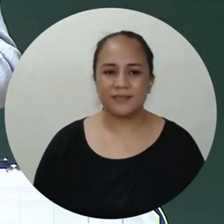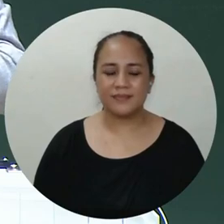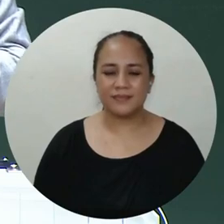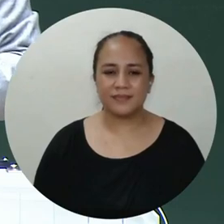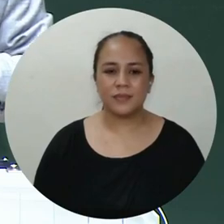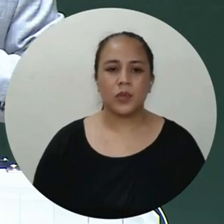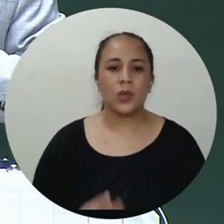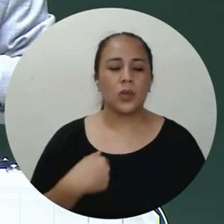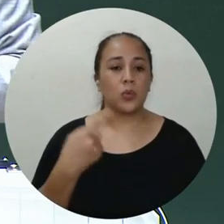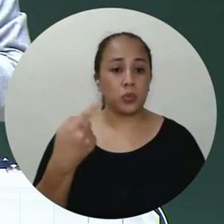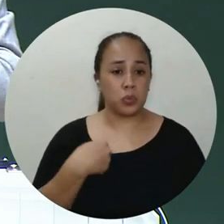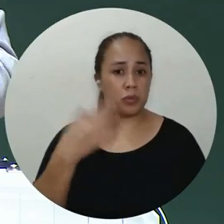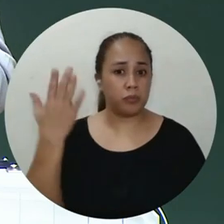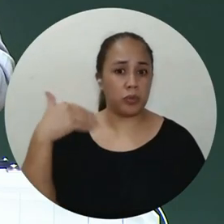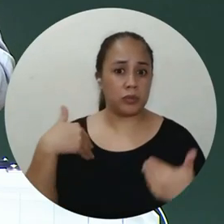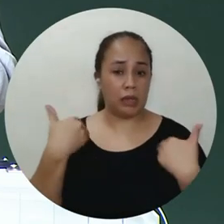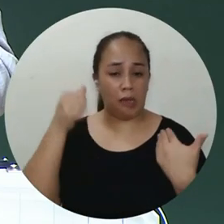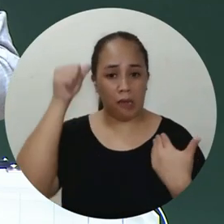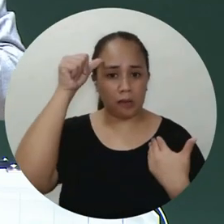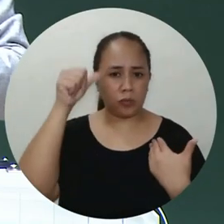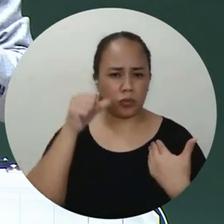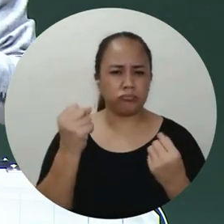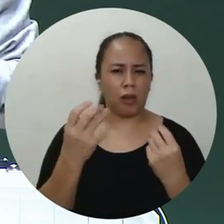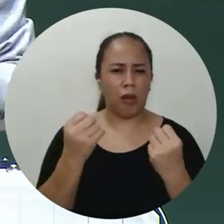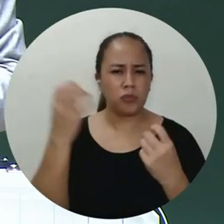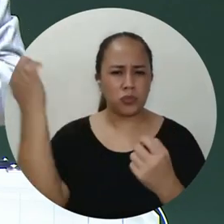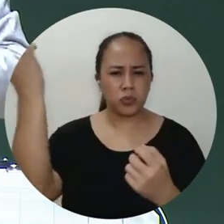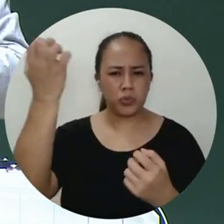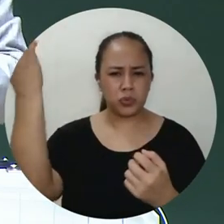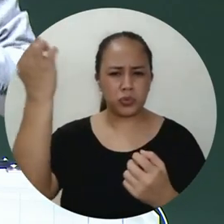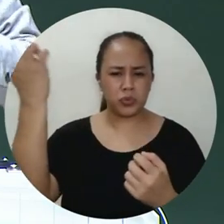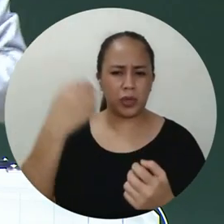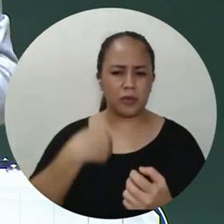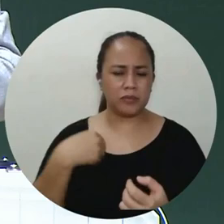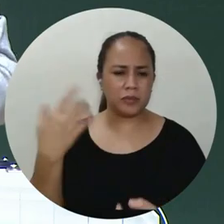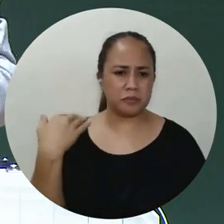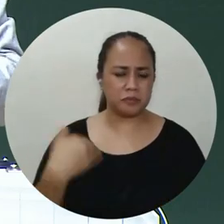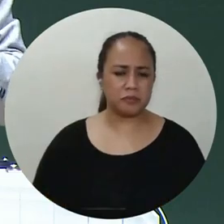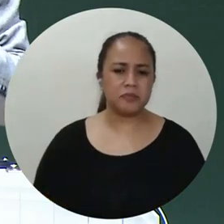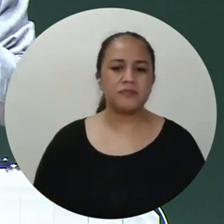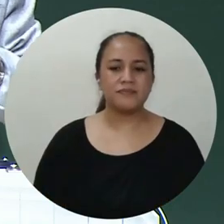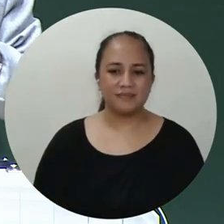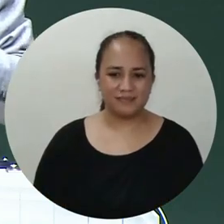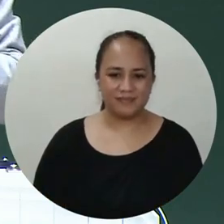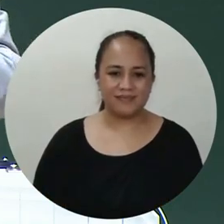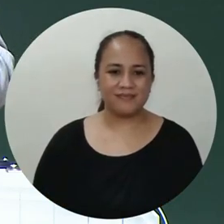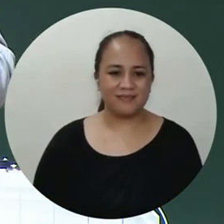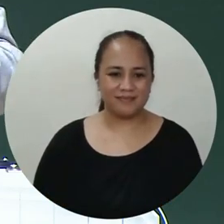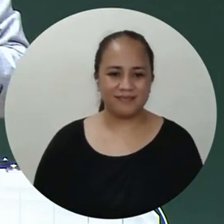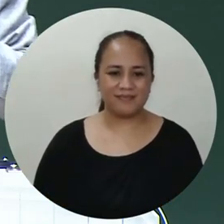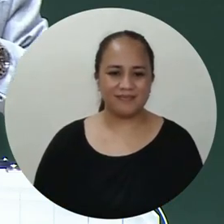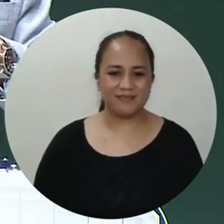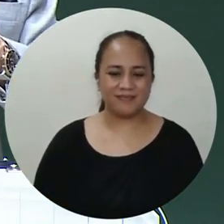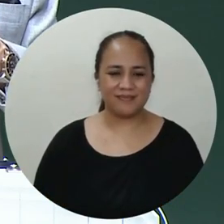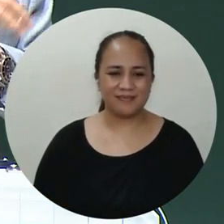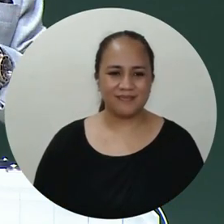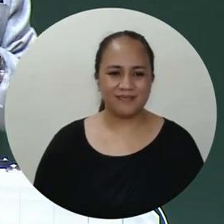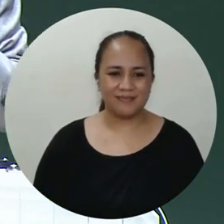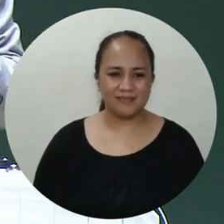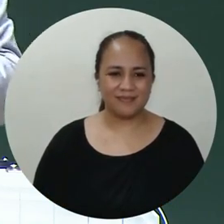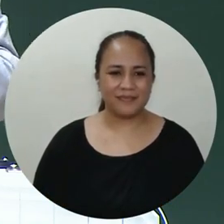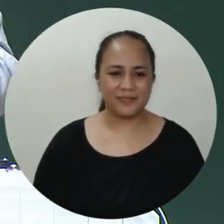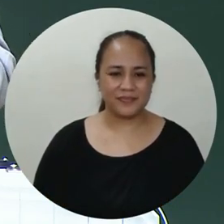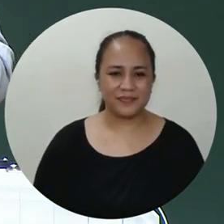So when I was a young adult, I did a lot of evangelism. 기도만 한 게 아니라 기도하니까 하나님이 전도하라 그래서 부산이 한